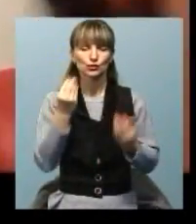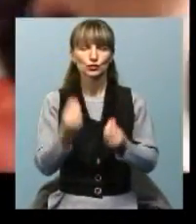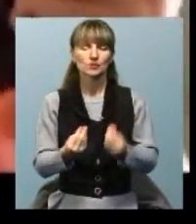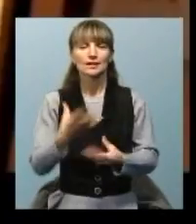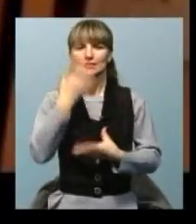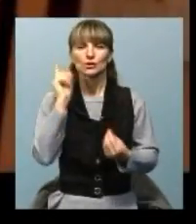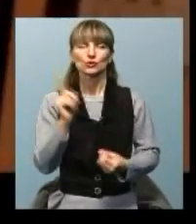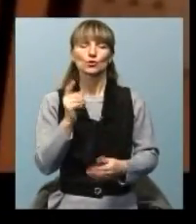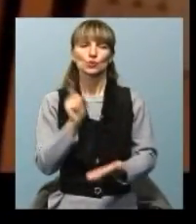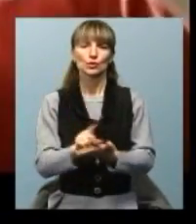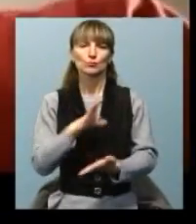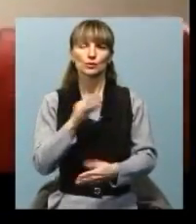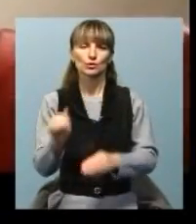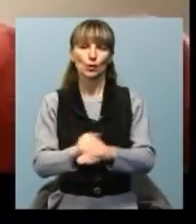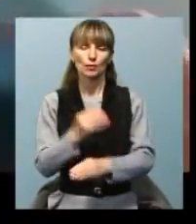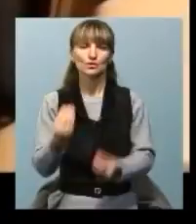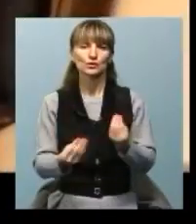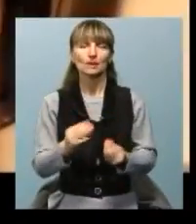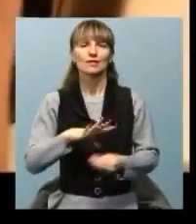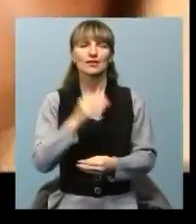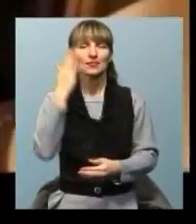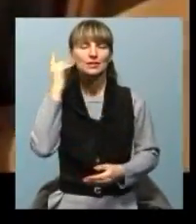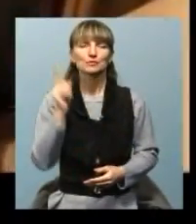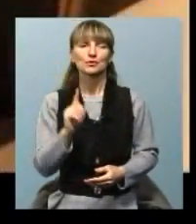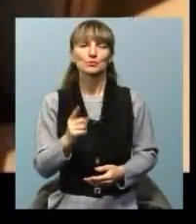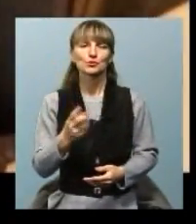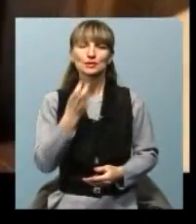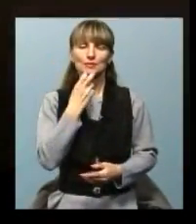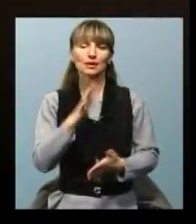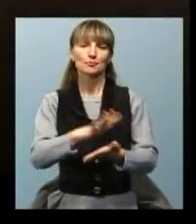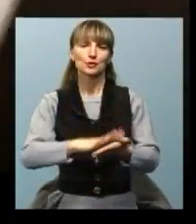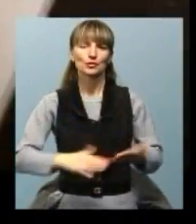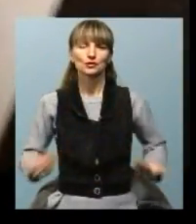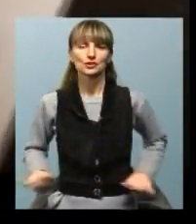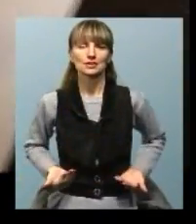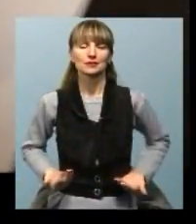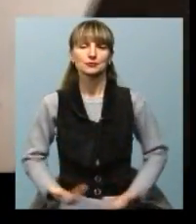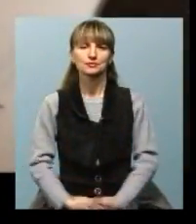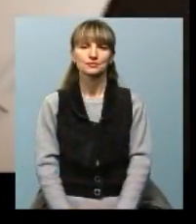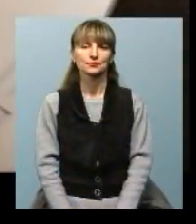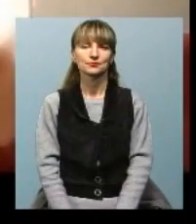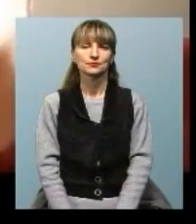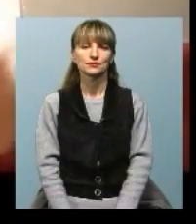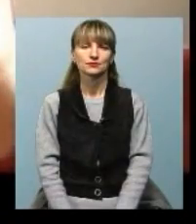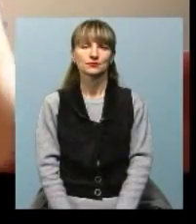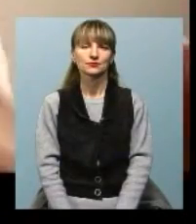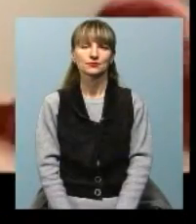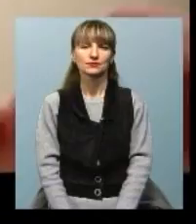жарт має бути добрим. Загалом веселіться, тому що сміх, як відомо, продовжує життя.